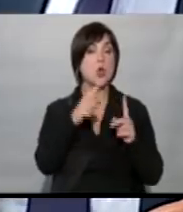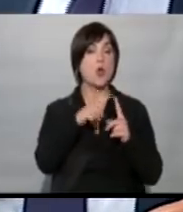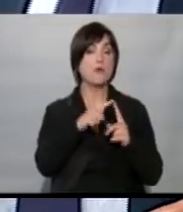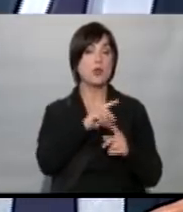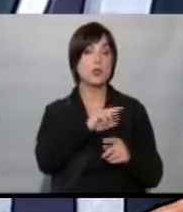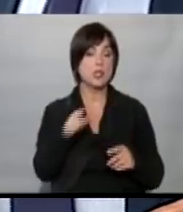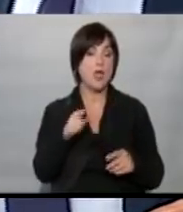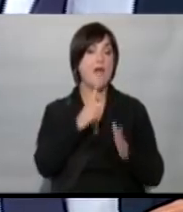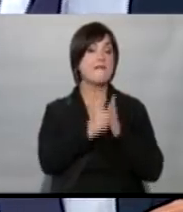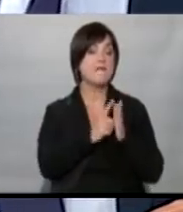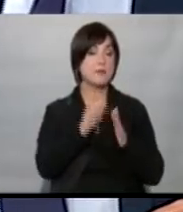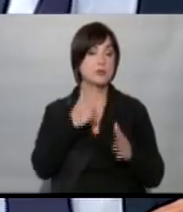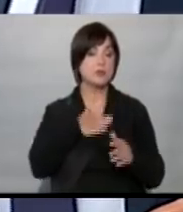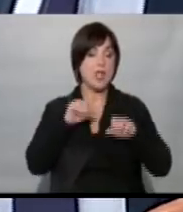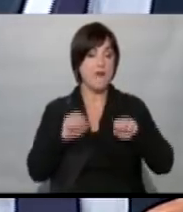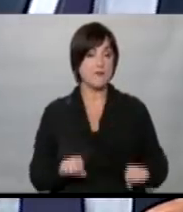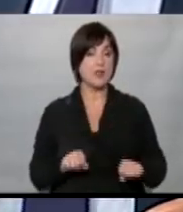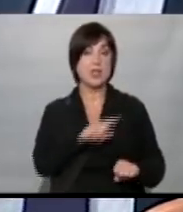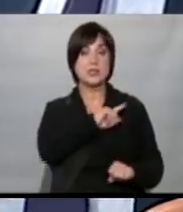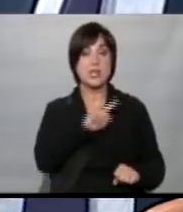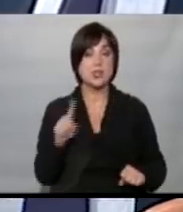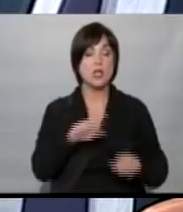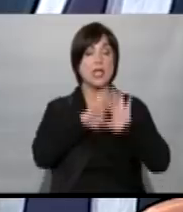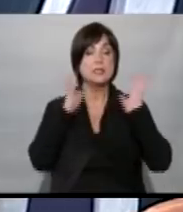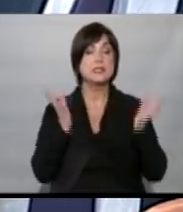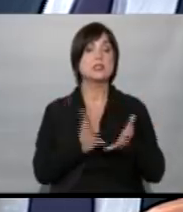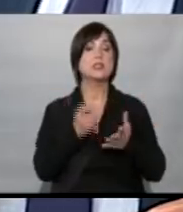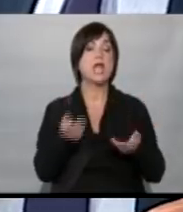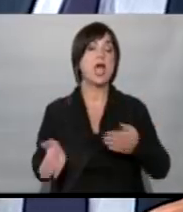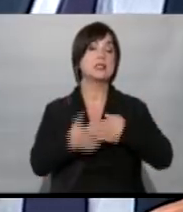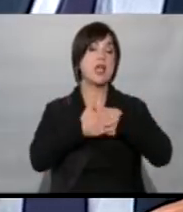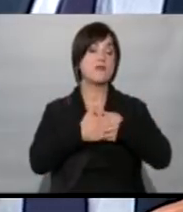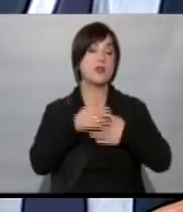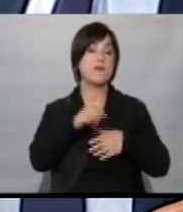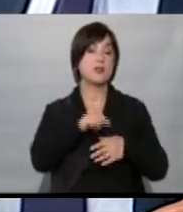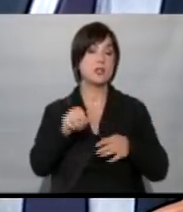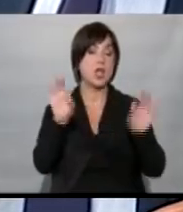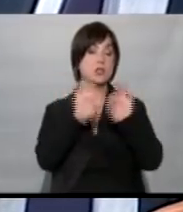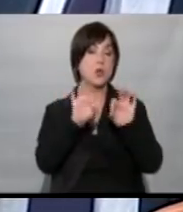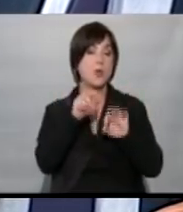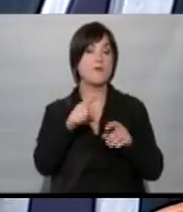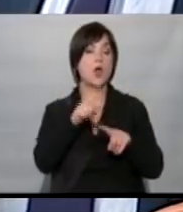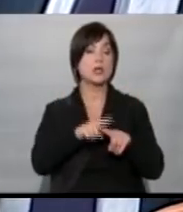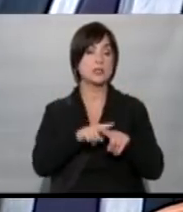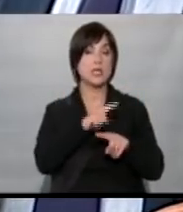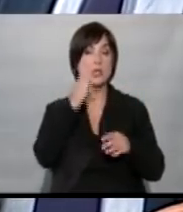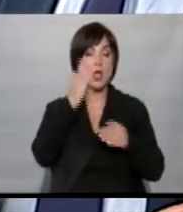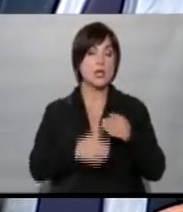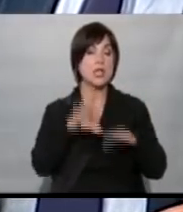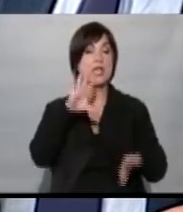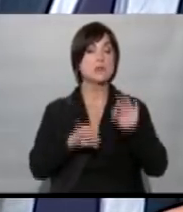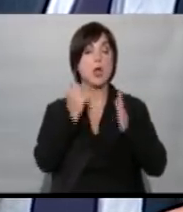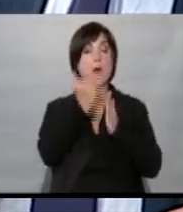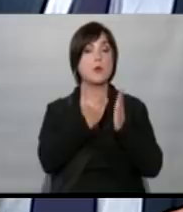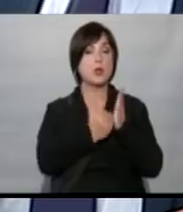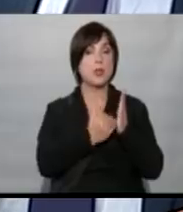во најлудиот период од своето владење никогаш целосно не ја затвори вратата за компромис со Грција и до крај во изборните програми на